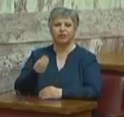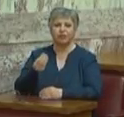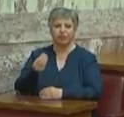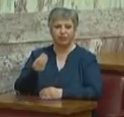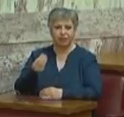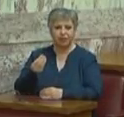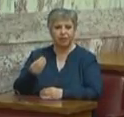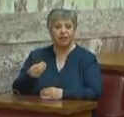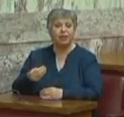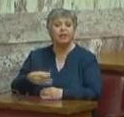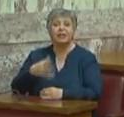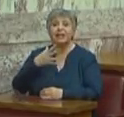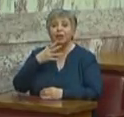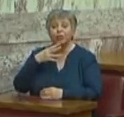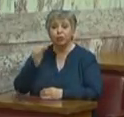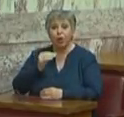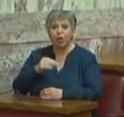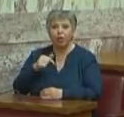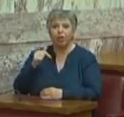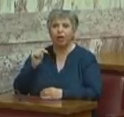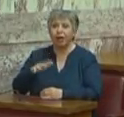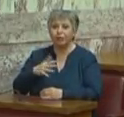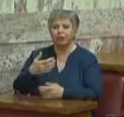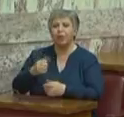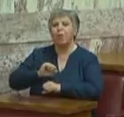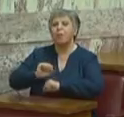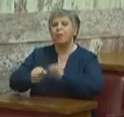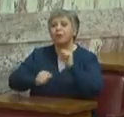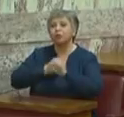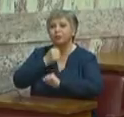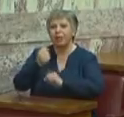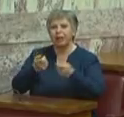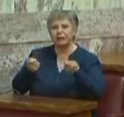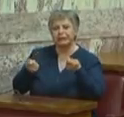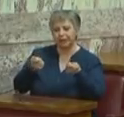Διαψεύστηκαν στην πράξη και κυρίως σήμερα ανησυχούν.